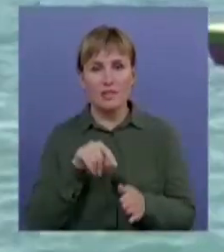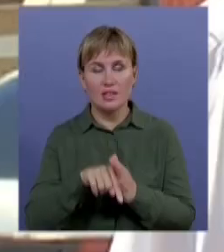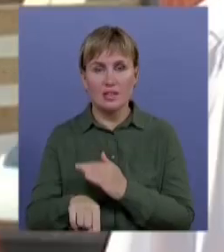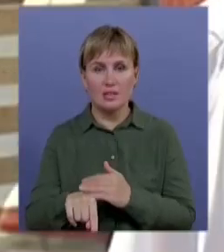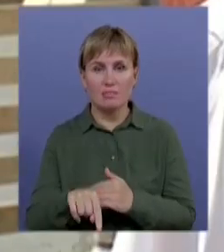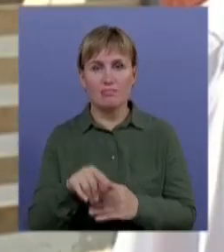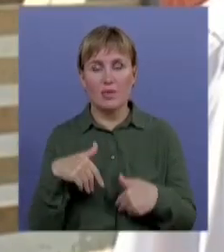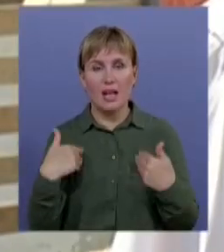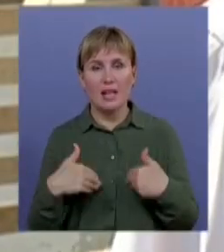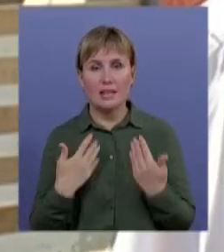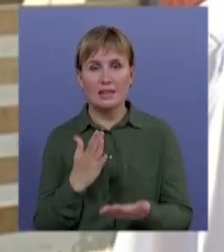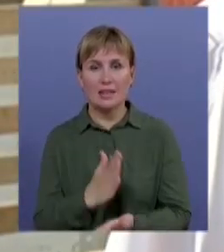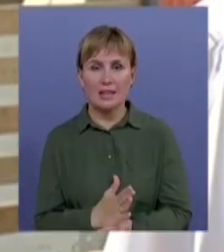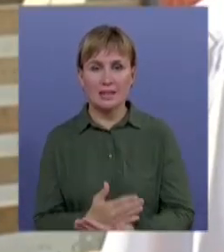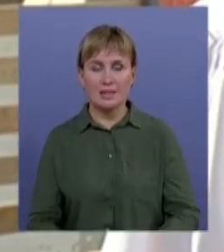Менделеева.